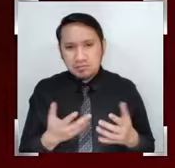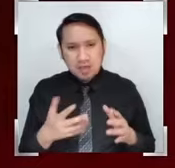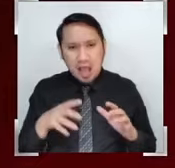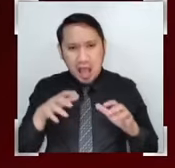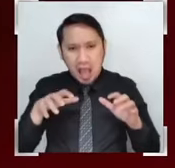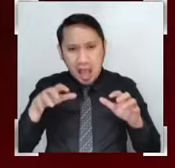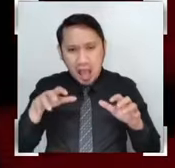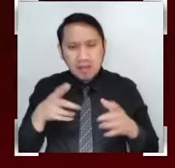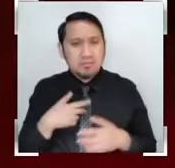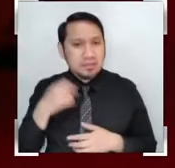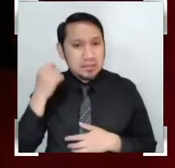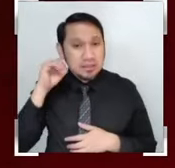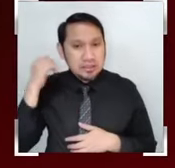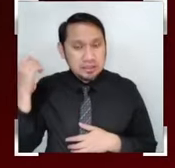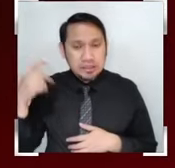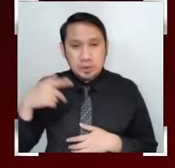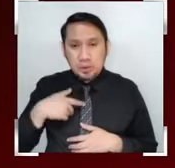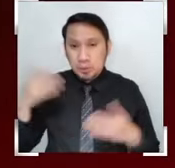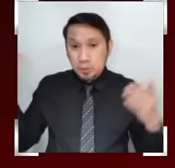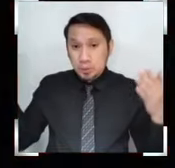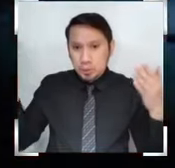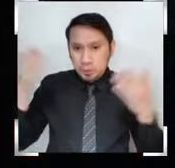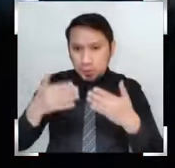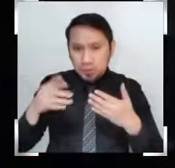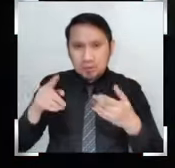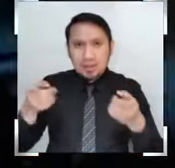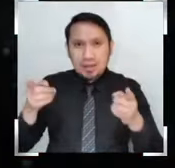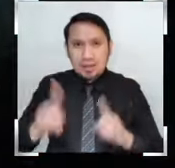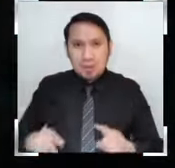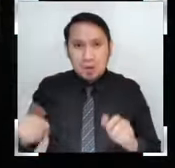Sa mga madilim na lagusan, nagaganap ang habulan.